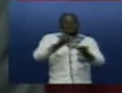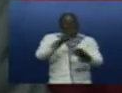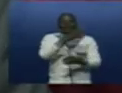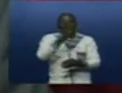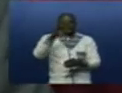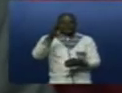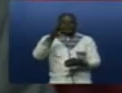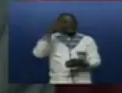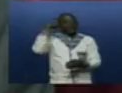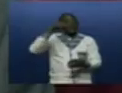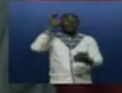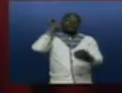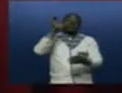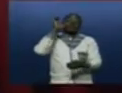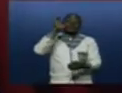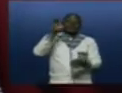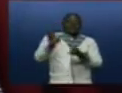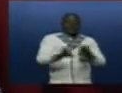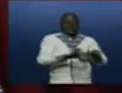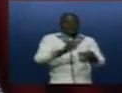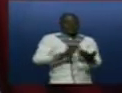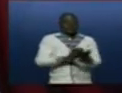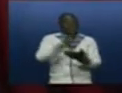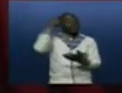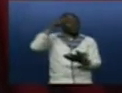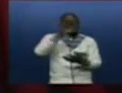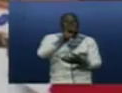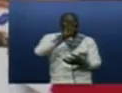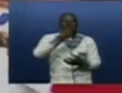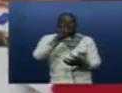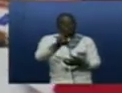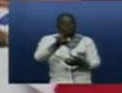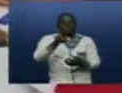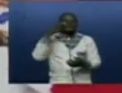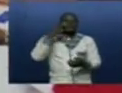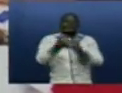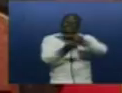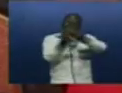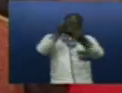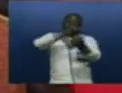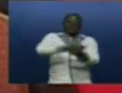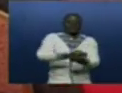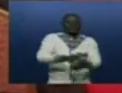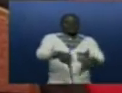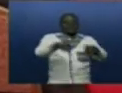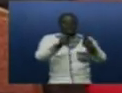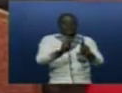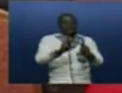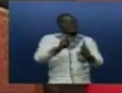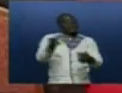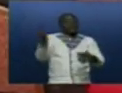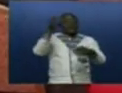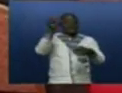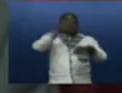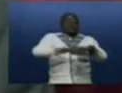cette conférence, initiée par la structure onusienne, vise à inverser cette tendance et permettre aux institutions judiciaires de jouer